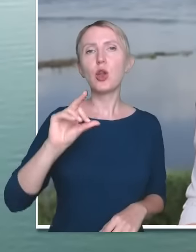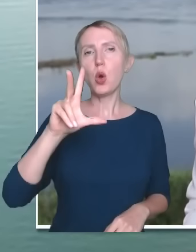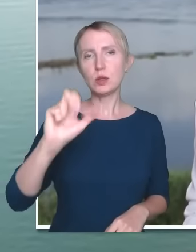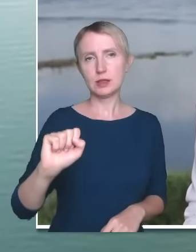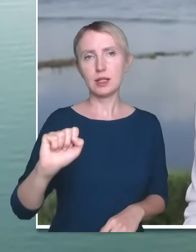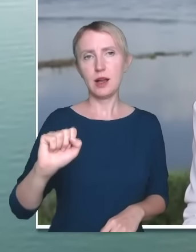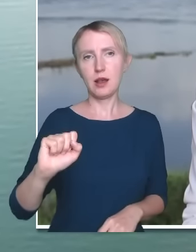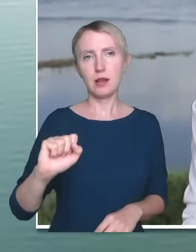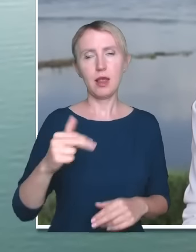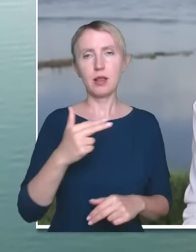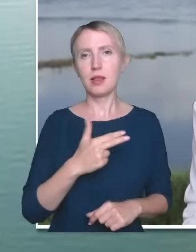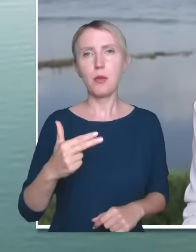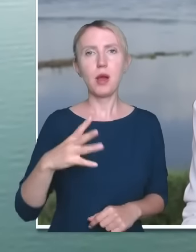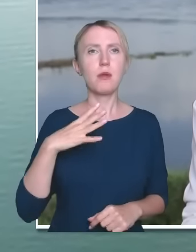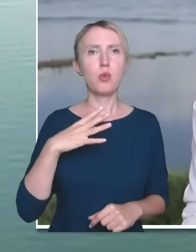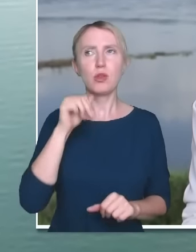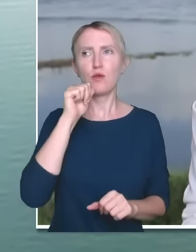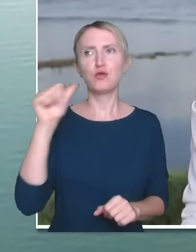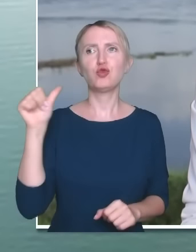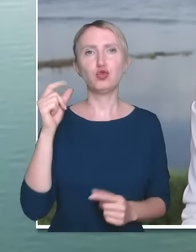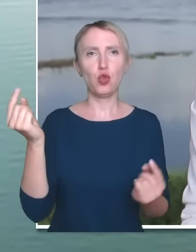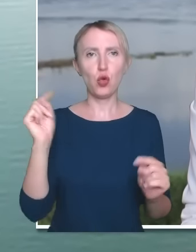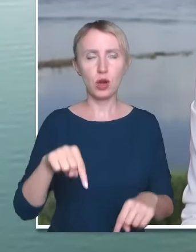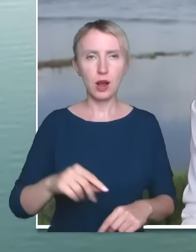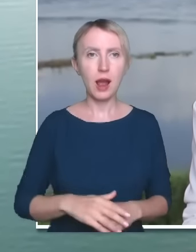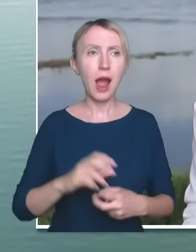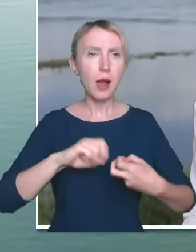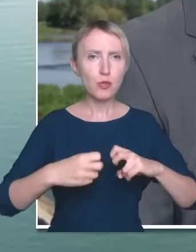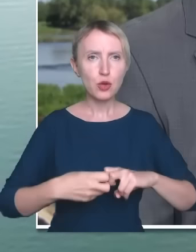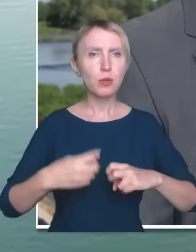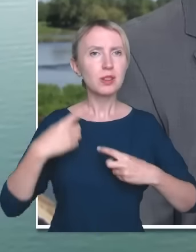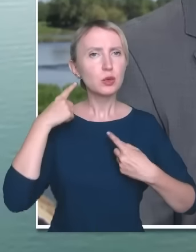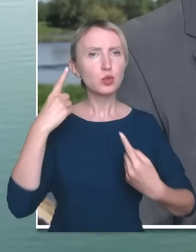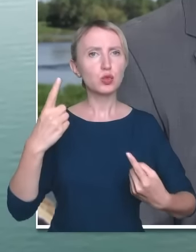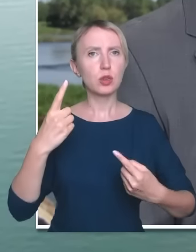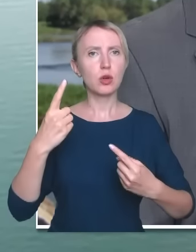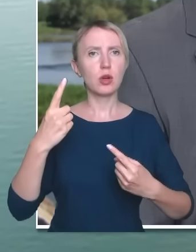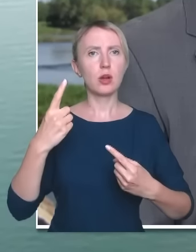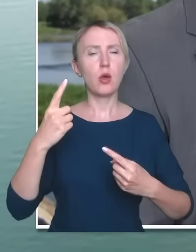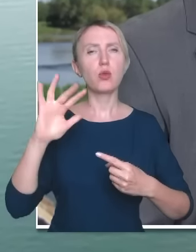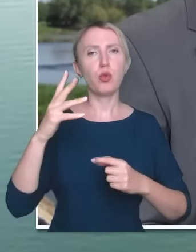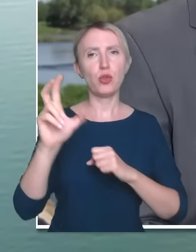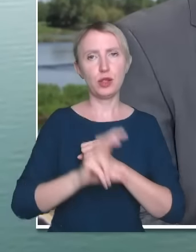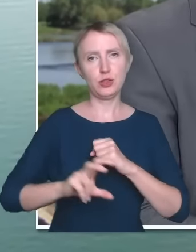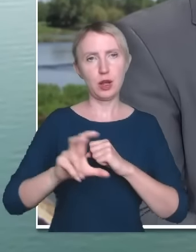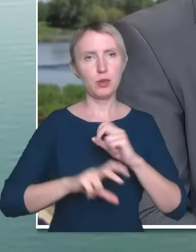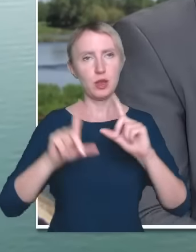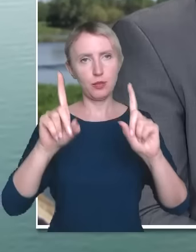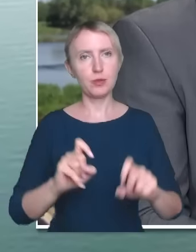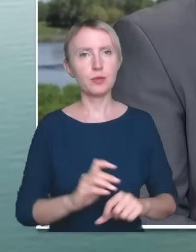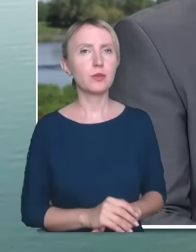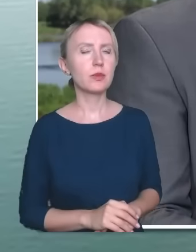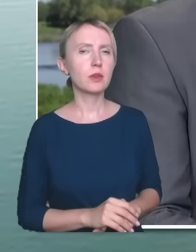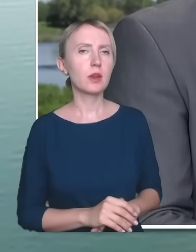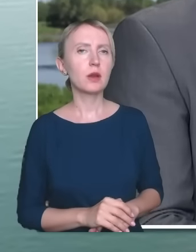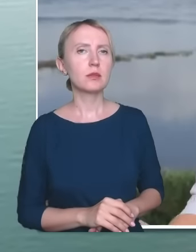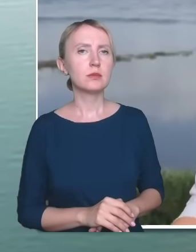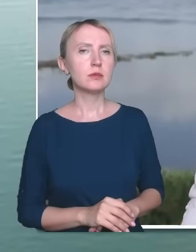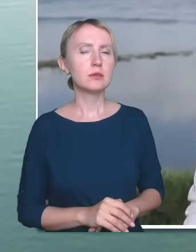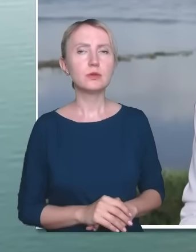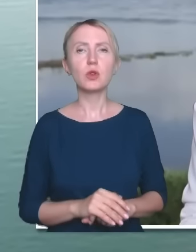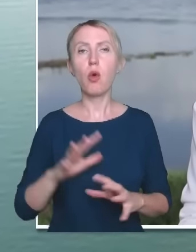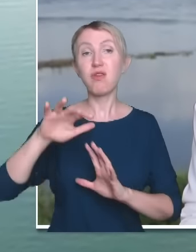w tym temacie pojawiła się dopiero wczoraj, a o problemie mówi, słyszymy, że katastrofa jest pod kontrolą. Sierpnia. To takie trochę jak trabat z limuzyna.